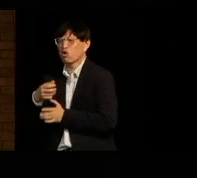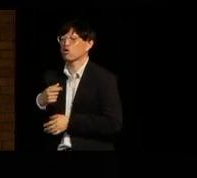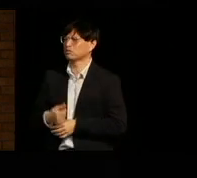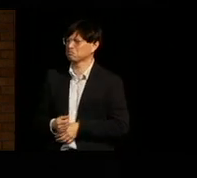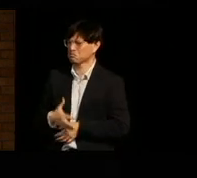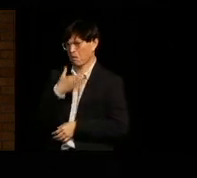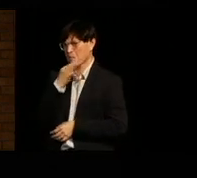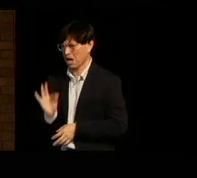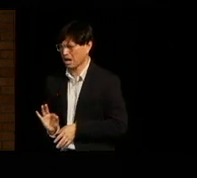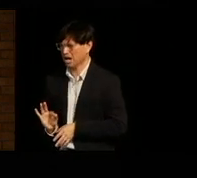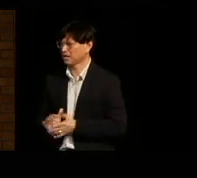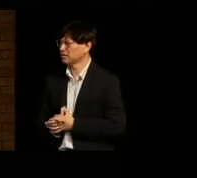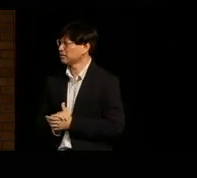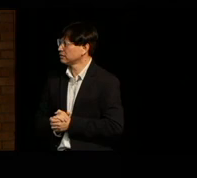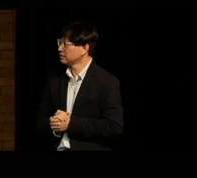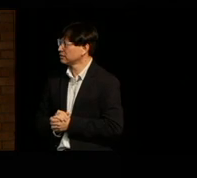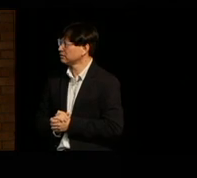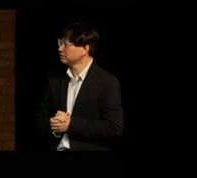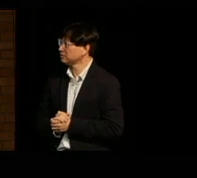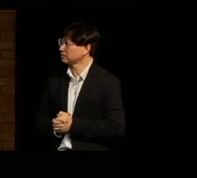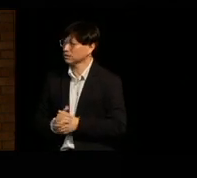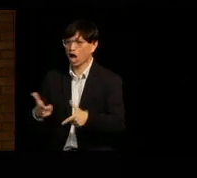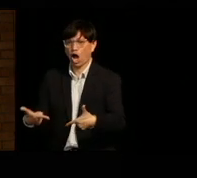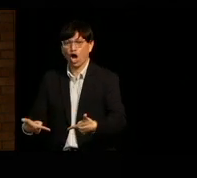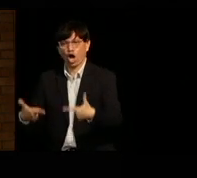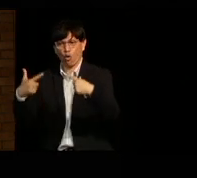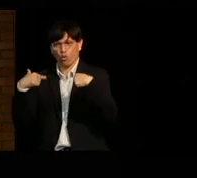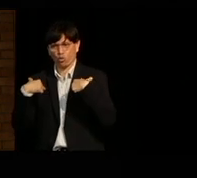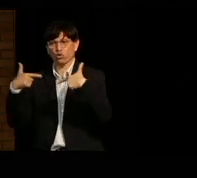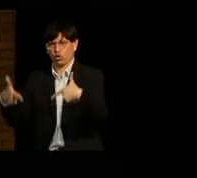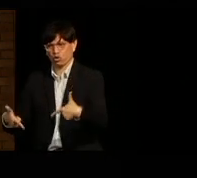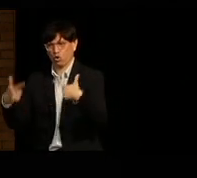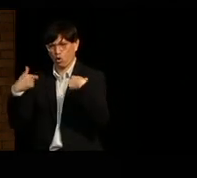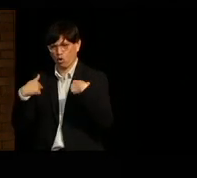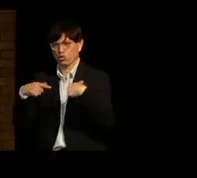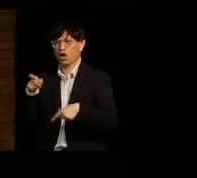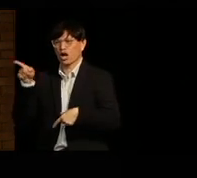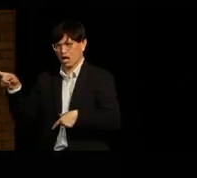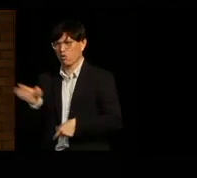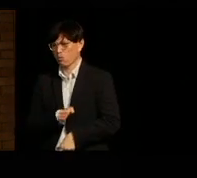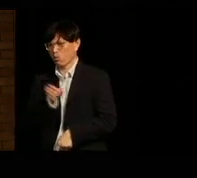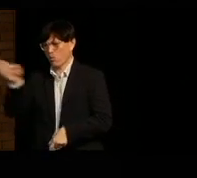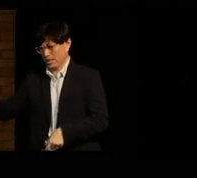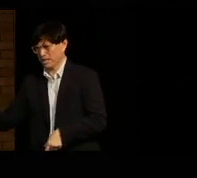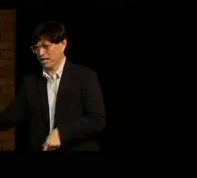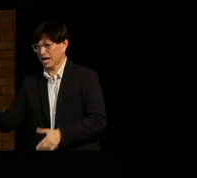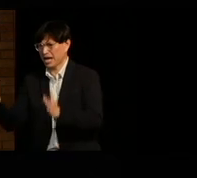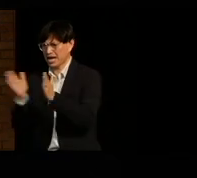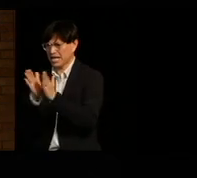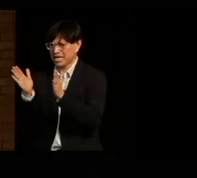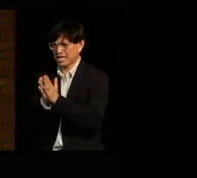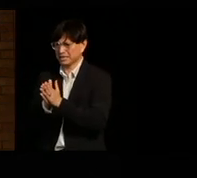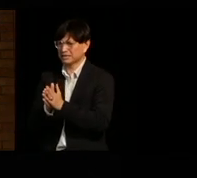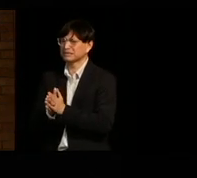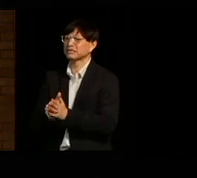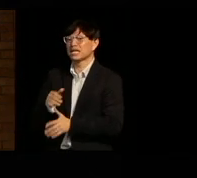ma che dono cioè un dono perché Riccardo può andare in chiesa senza che io debba stare appiccicato